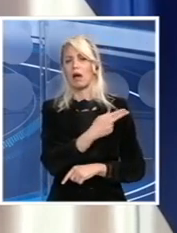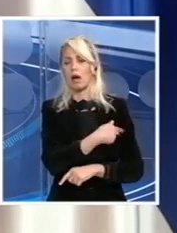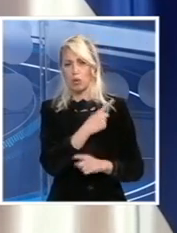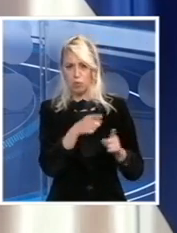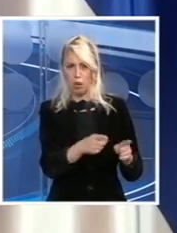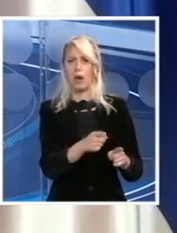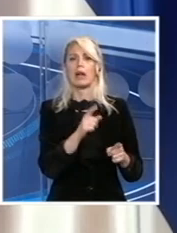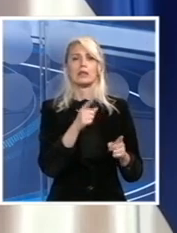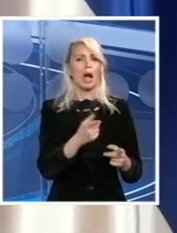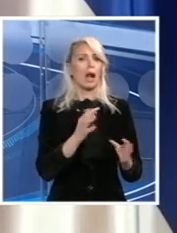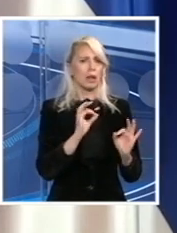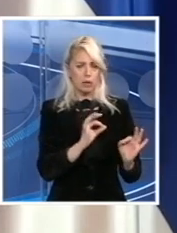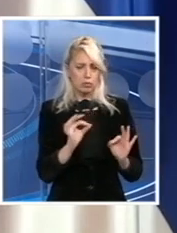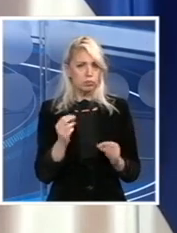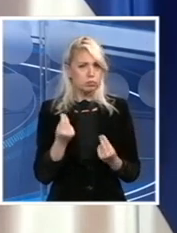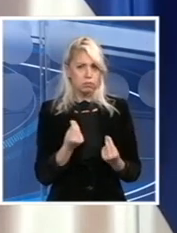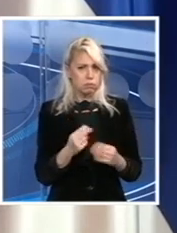koje leže u KBC